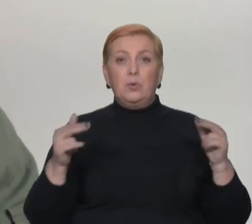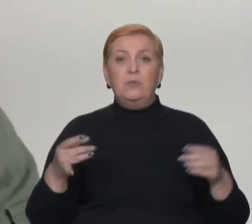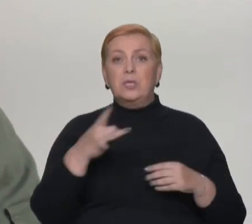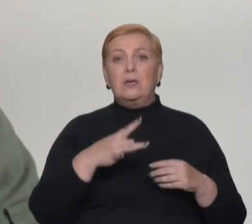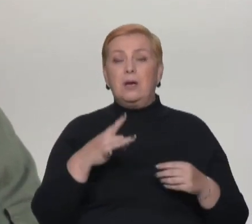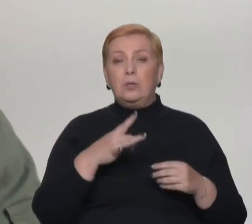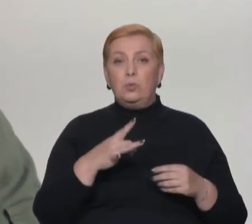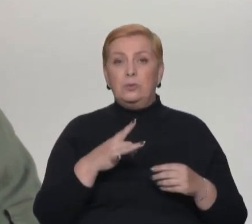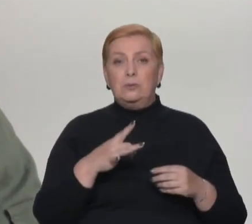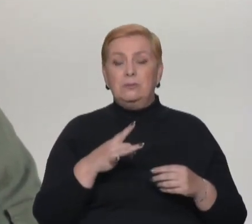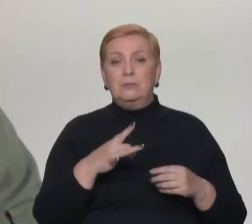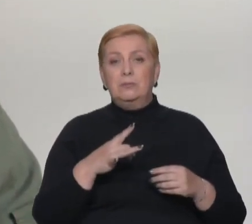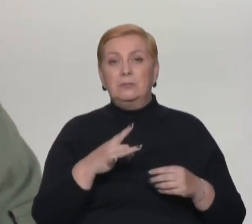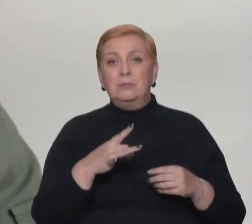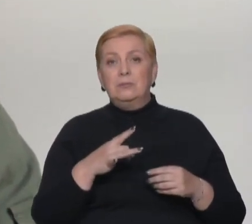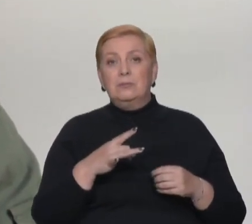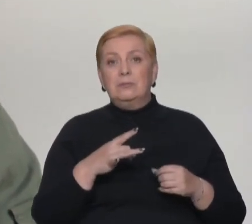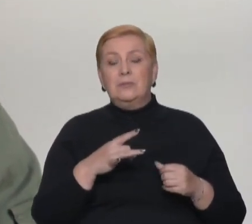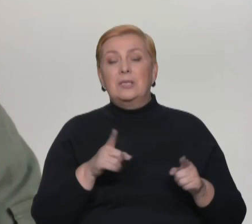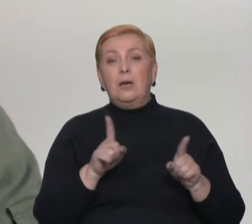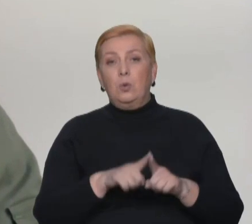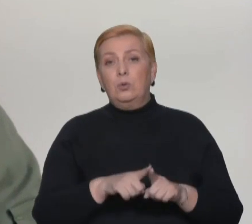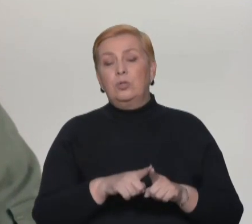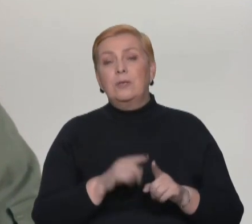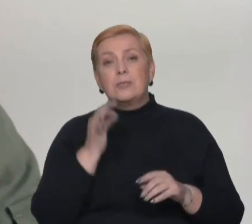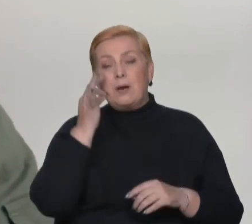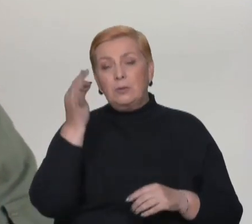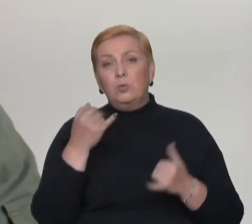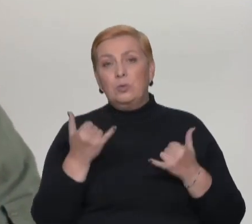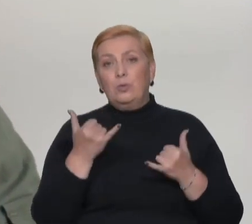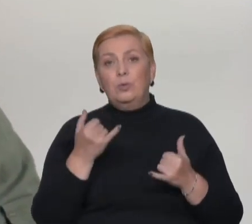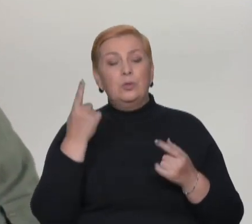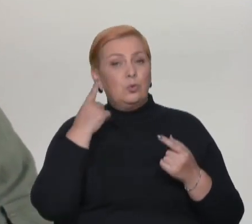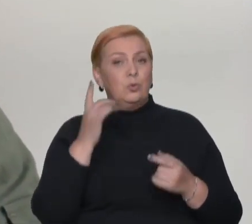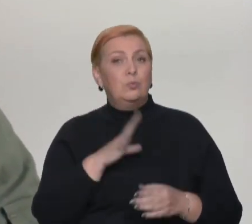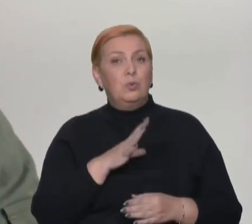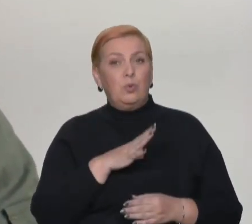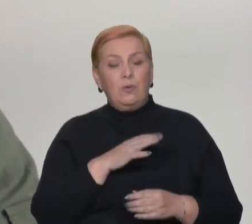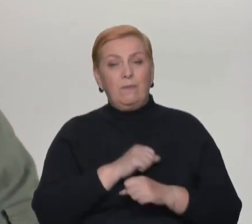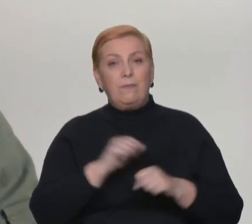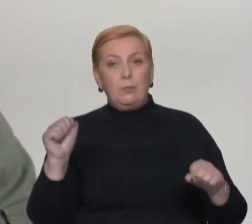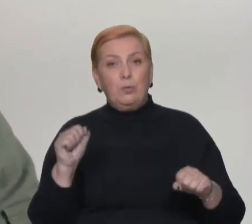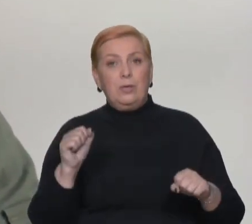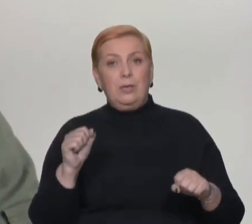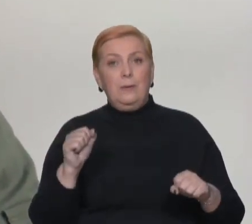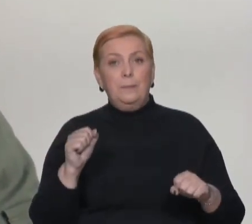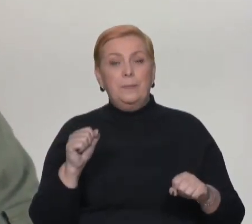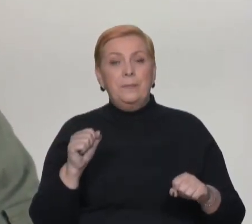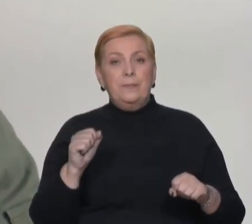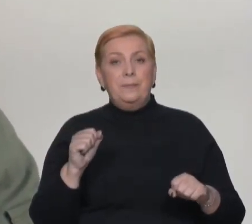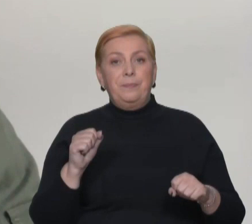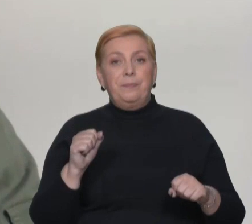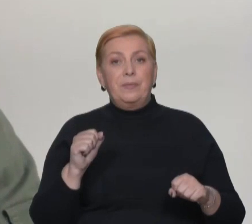прий зо району також и зранку сго чутно было выб поки що